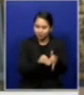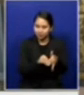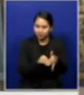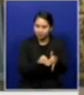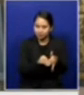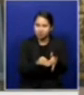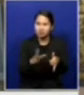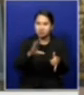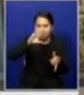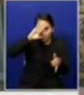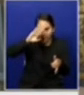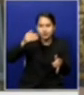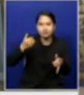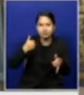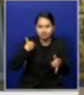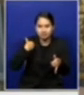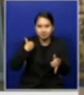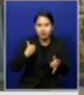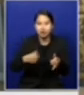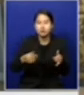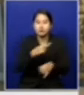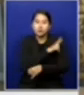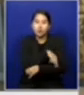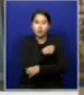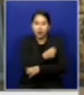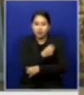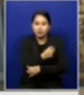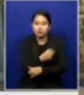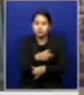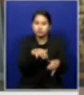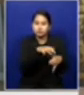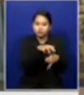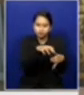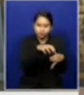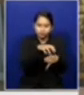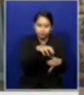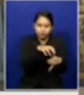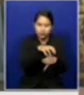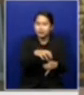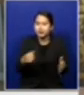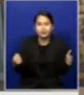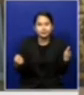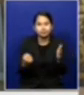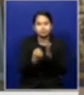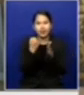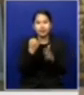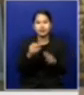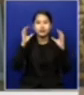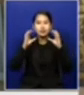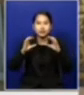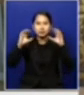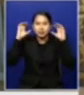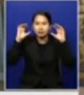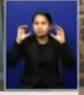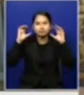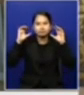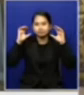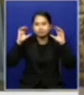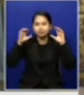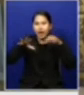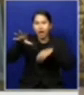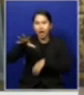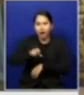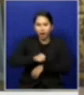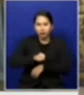ปกักกันนะครับนี่คือสิ่งที่พรรคเพื่อไทยเสนอไปเสียดายที่รัฐบาลไม่นำไปเป็นแนวทางปฏิบั